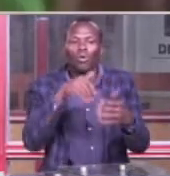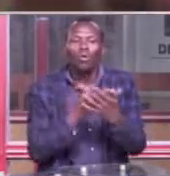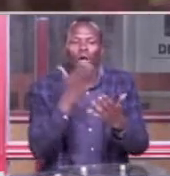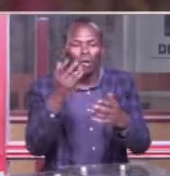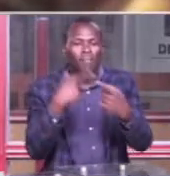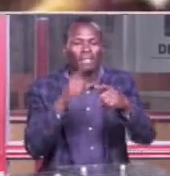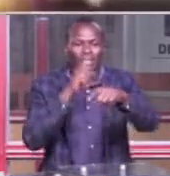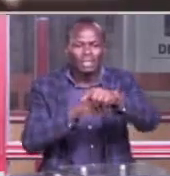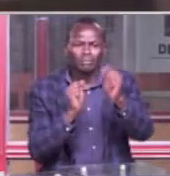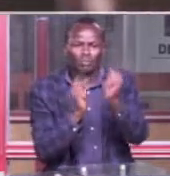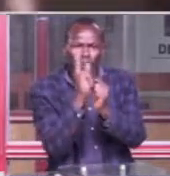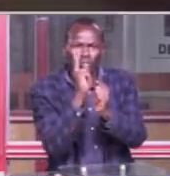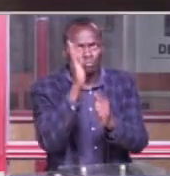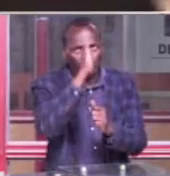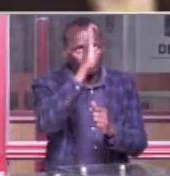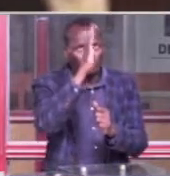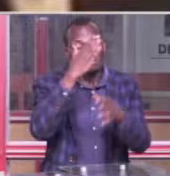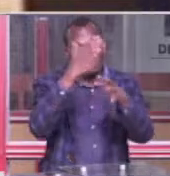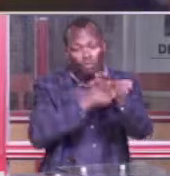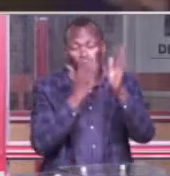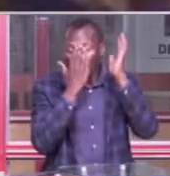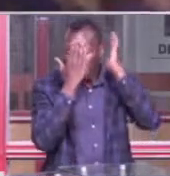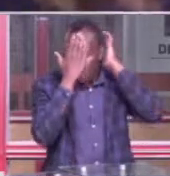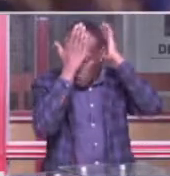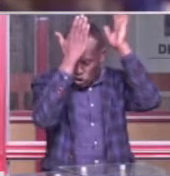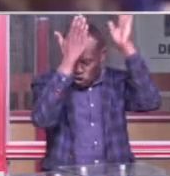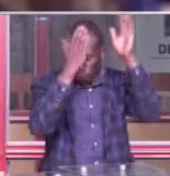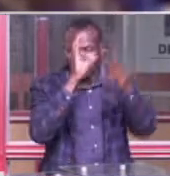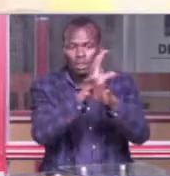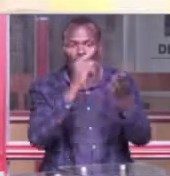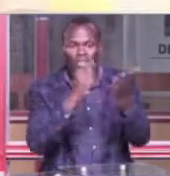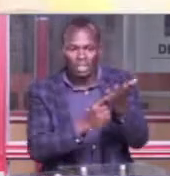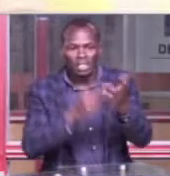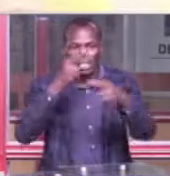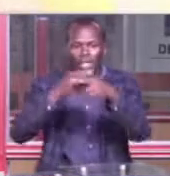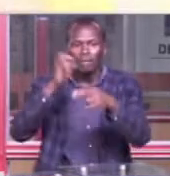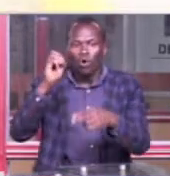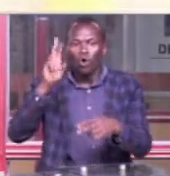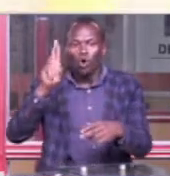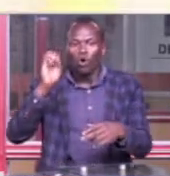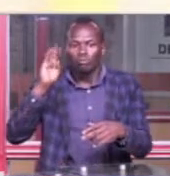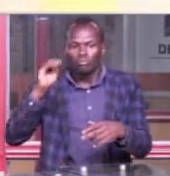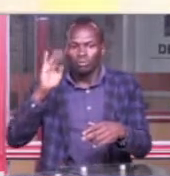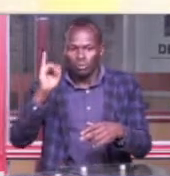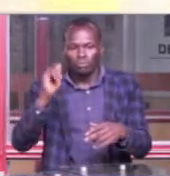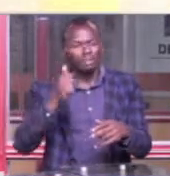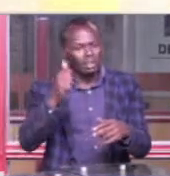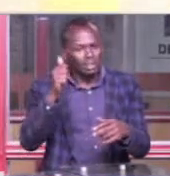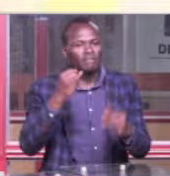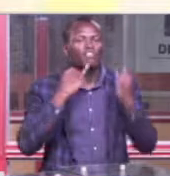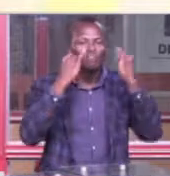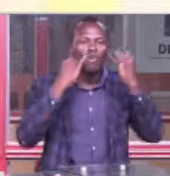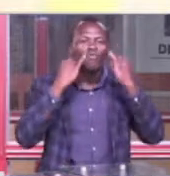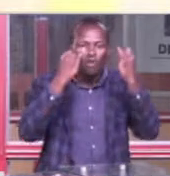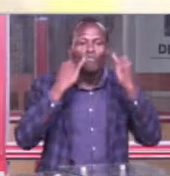kyemisana yali saba izi mukasera kwenye ru Colombia situko kogera mu tikare judda abantu yamaliriza na kwasa saba